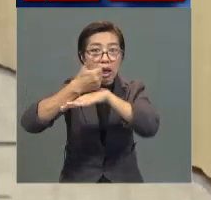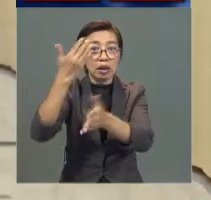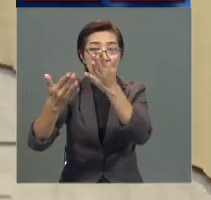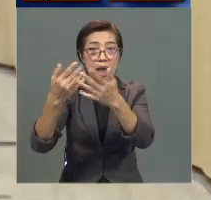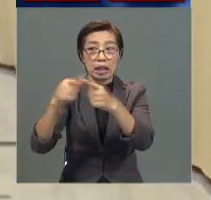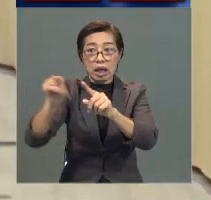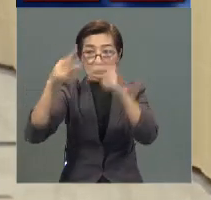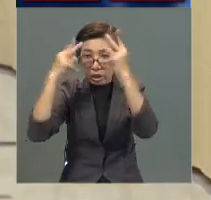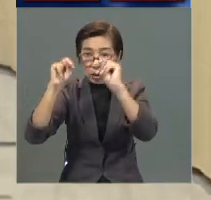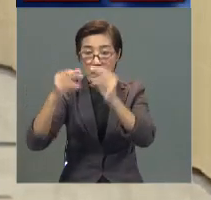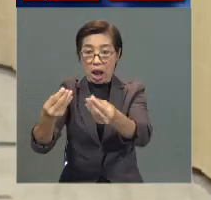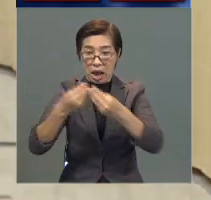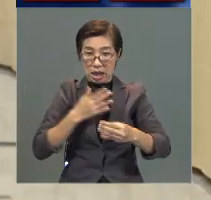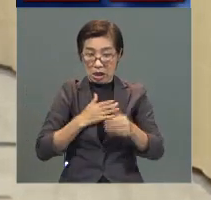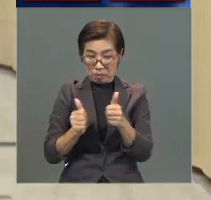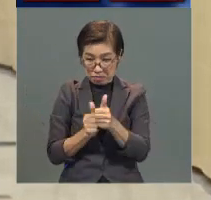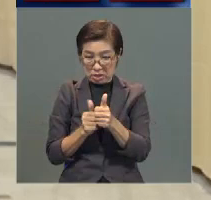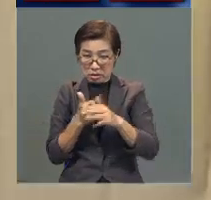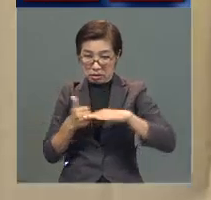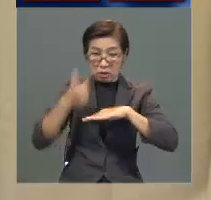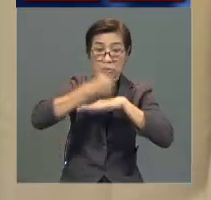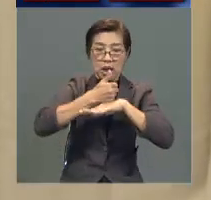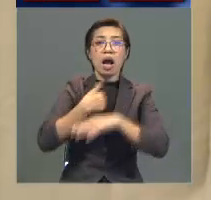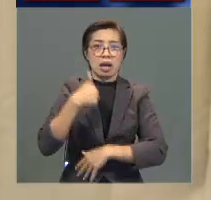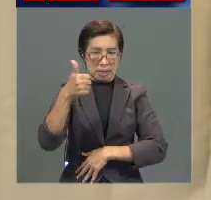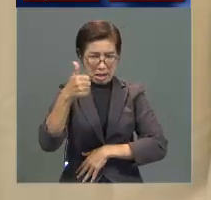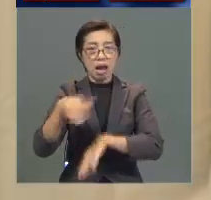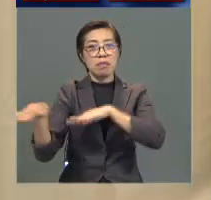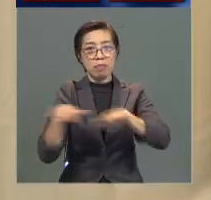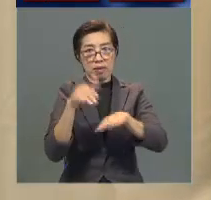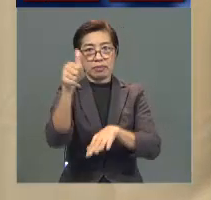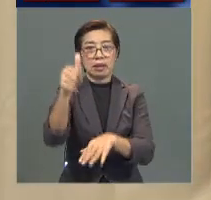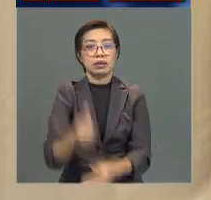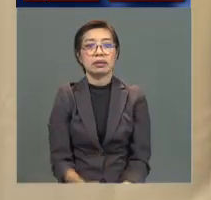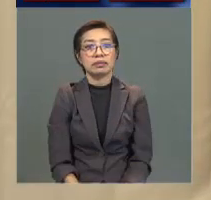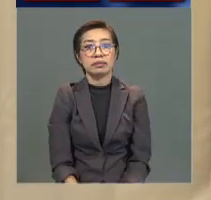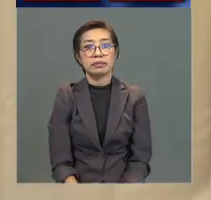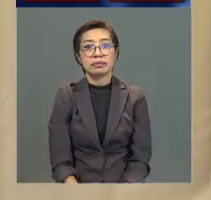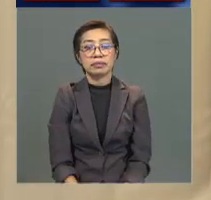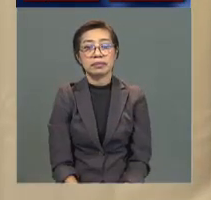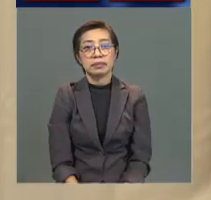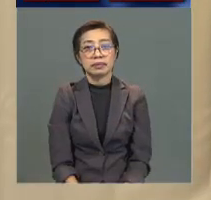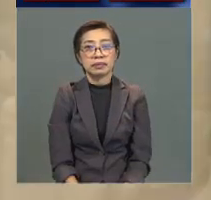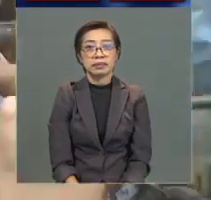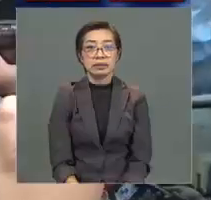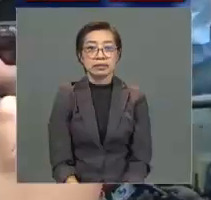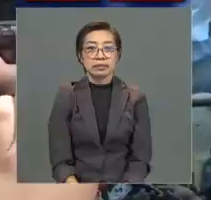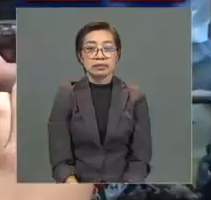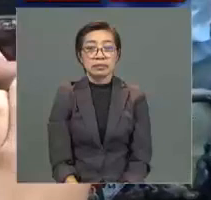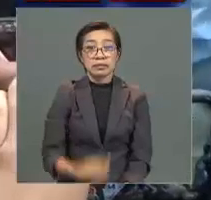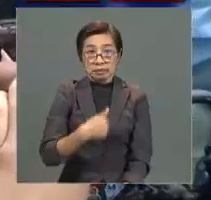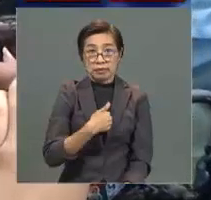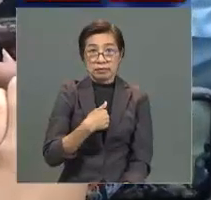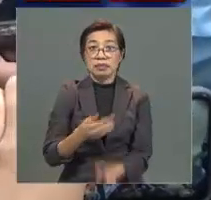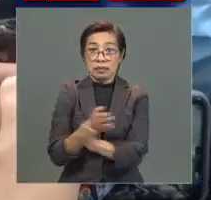มอบหมายตำแหน่งให้ตนเองก็พร้อมรับอ่ะเราไปฟังเสียงของคุณสติอีกรอบหนึ่งนะ คือผ